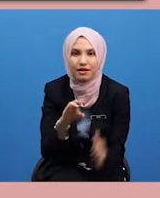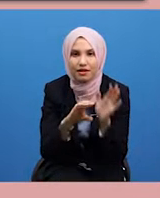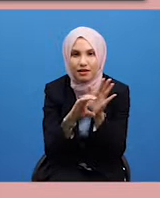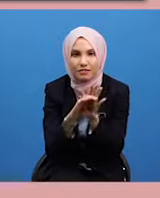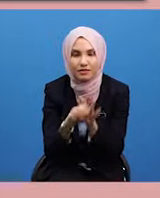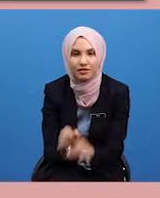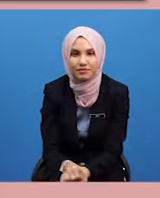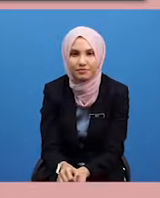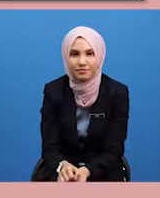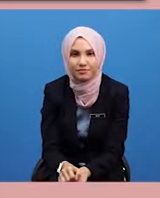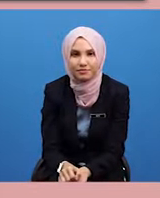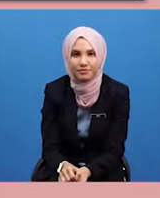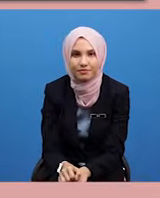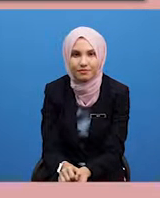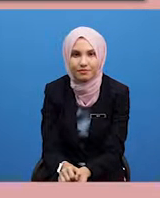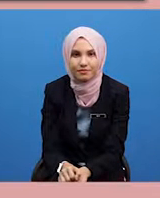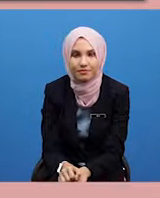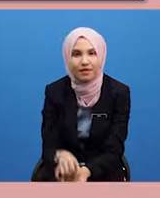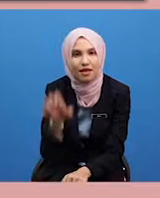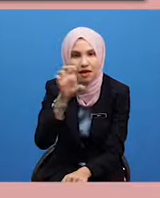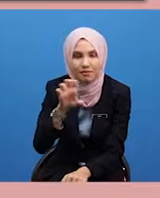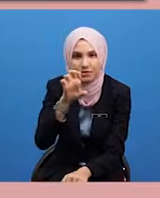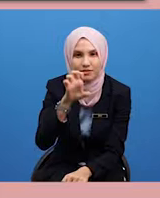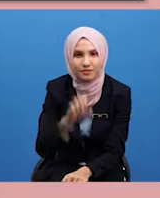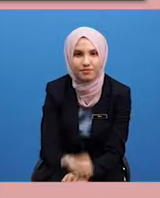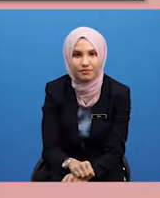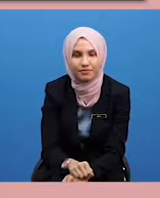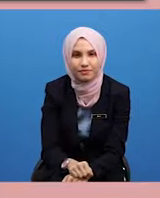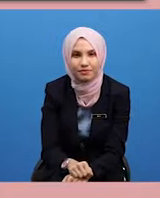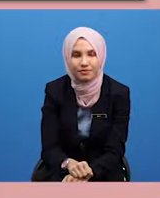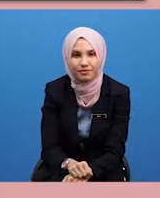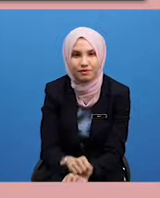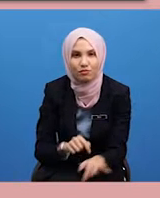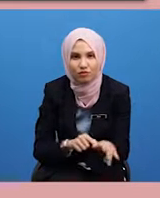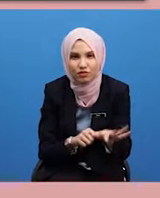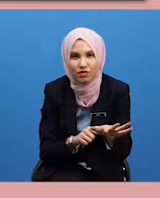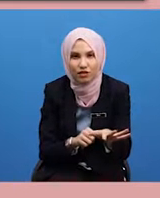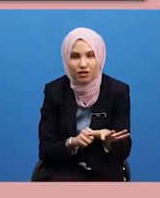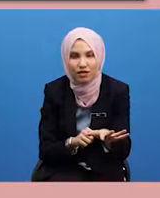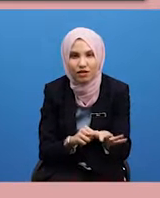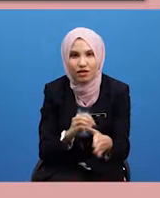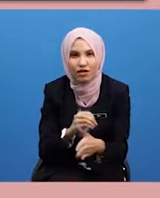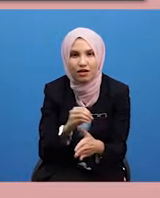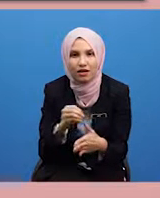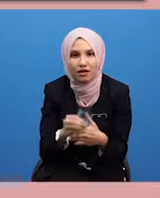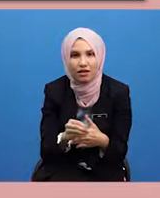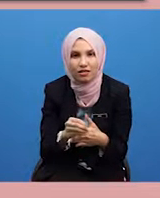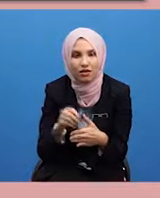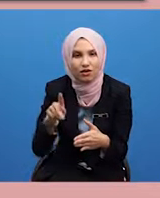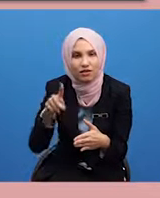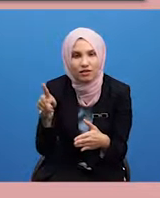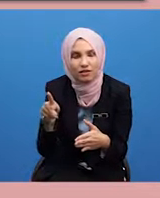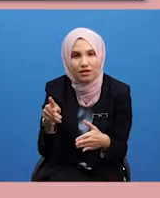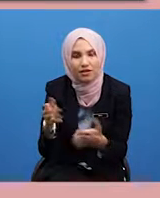berikut. Bagi percambahan epigeal, pucuk daun atau cotyledon